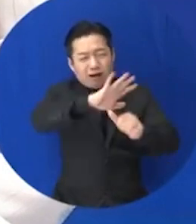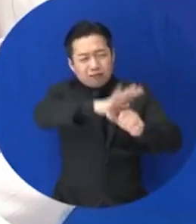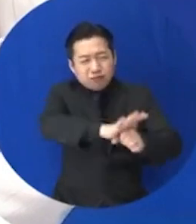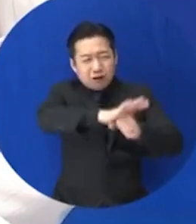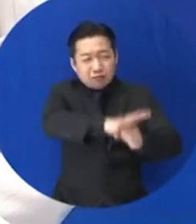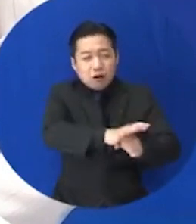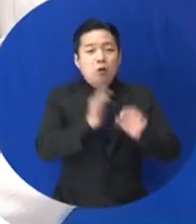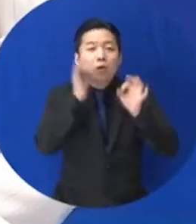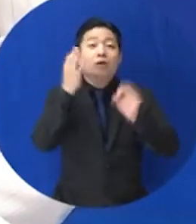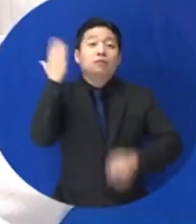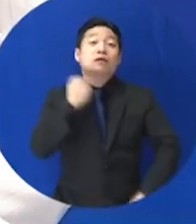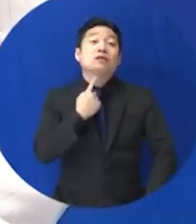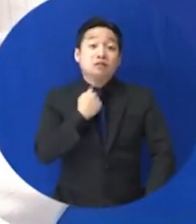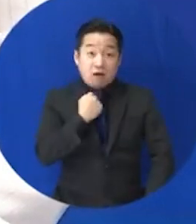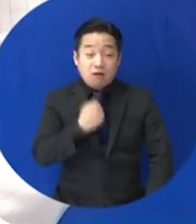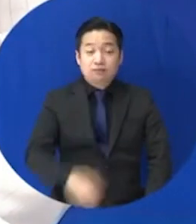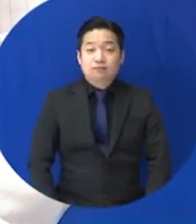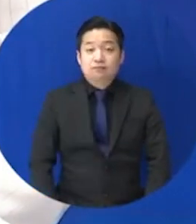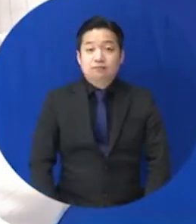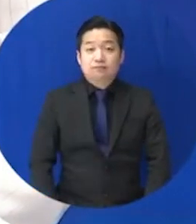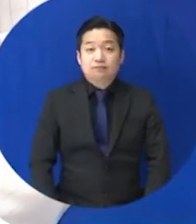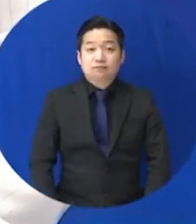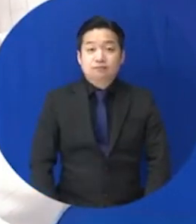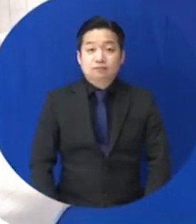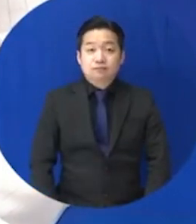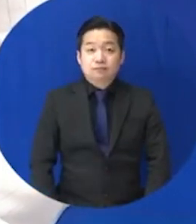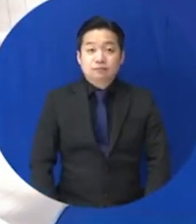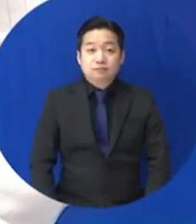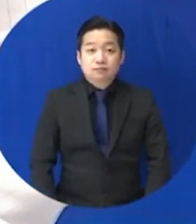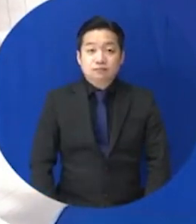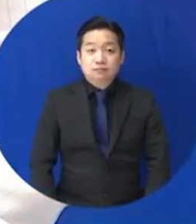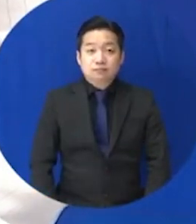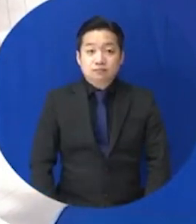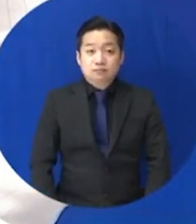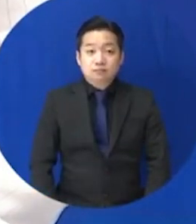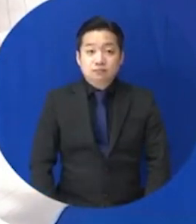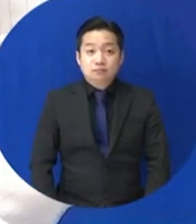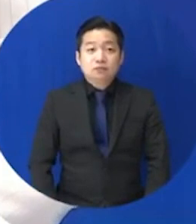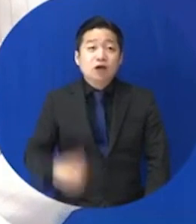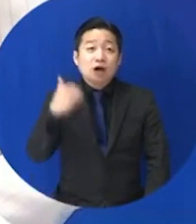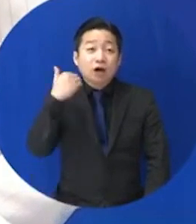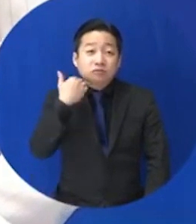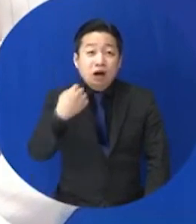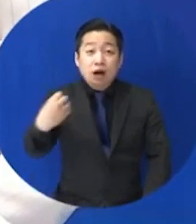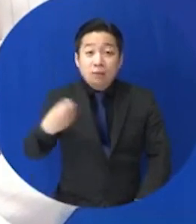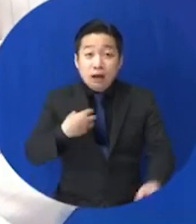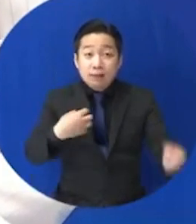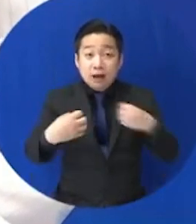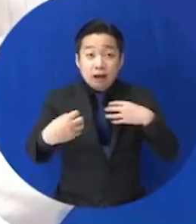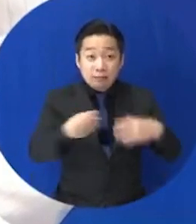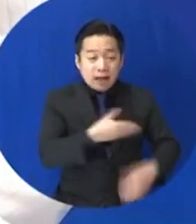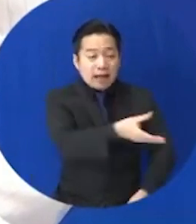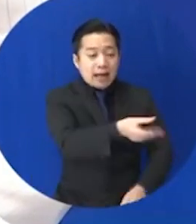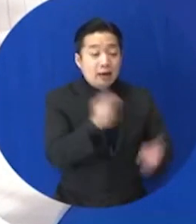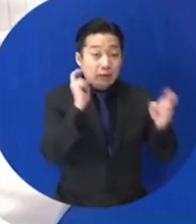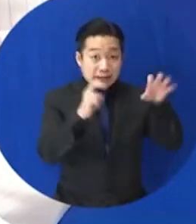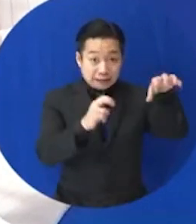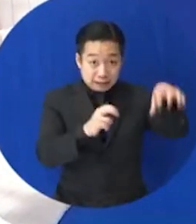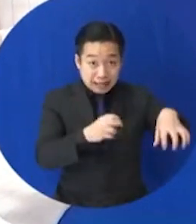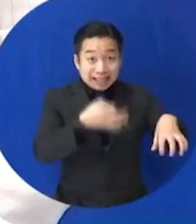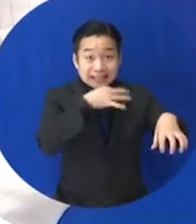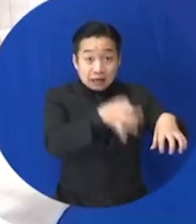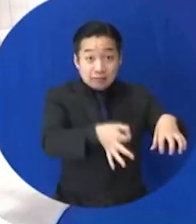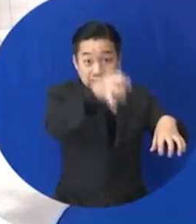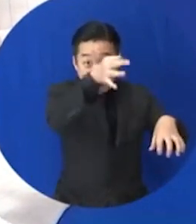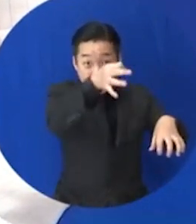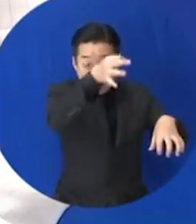마찬가지 네. 입장에서 그런 거죠. 근데 이제 일부의 이제 의견은 이제 대부업체 이자율을 낮추면 이제 돈을